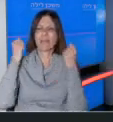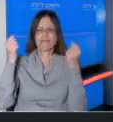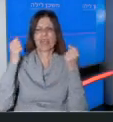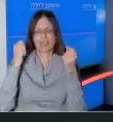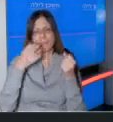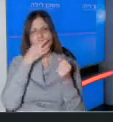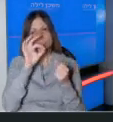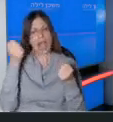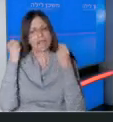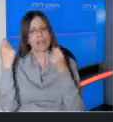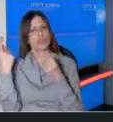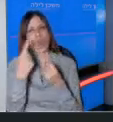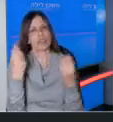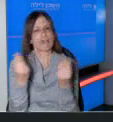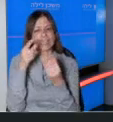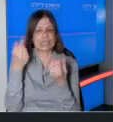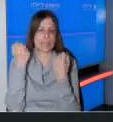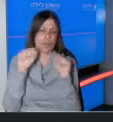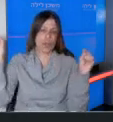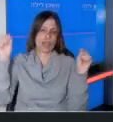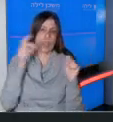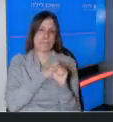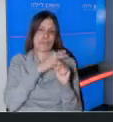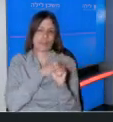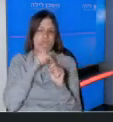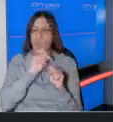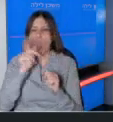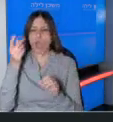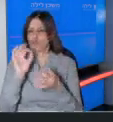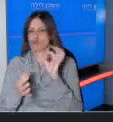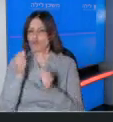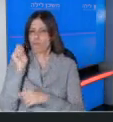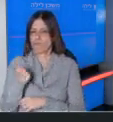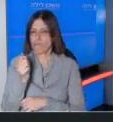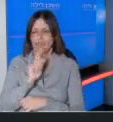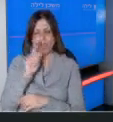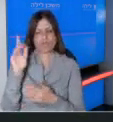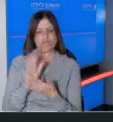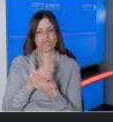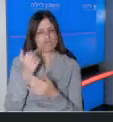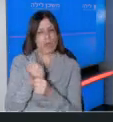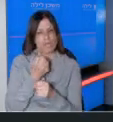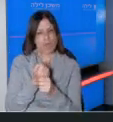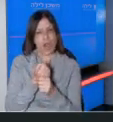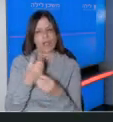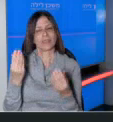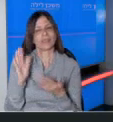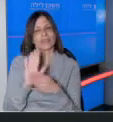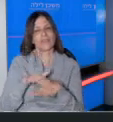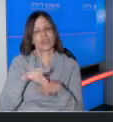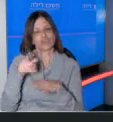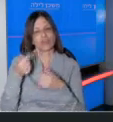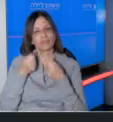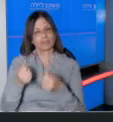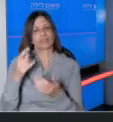מותר להפגין על כל דבר, ככה זה בדמוקרטיה. המשטרה היא לא השופט, לא מוציא לפועל, התפקיד שלה הוא לאכוף את החוק.